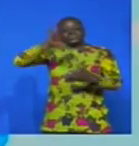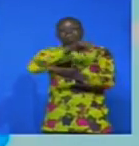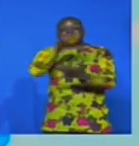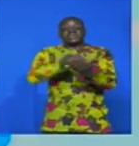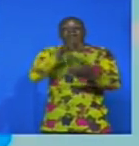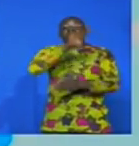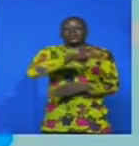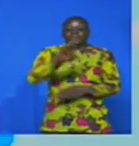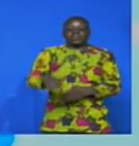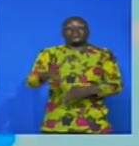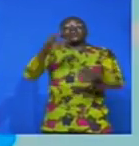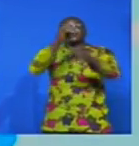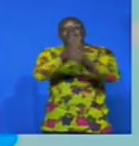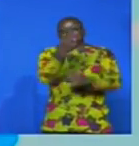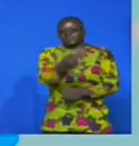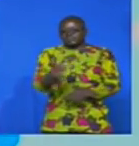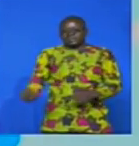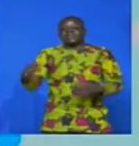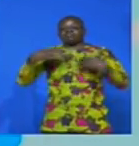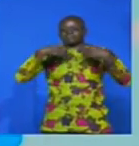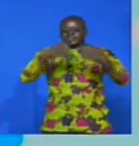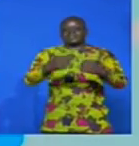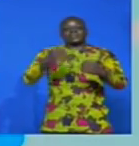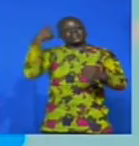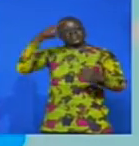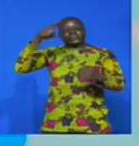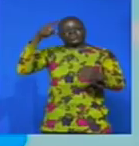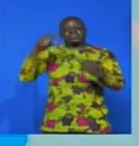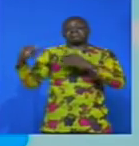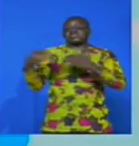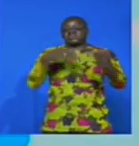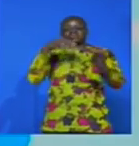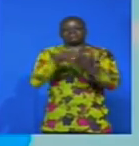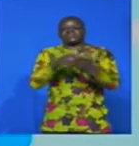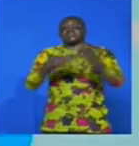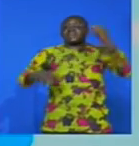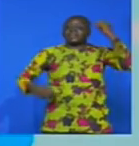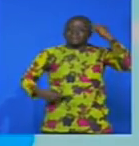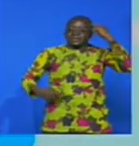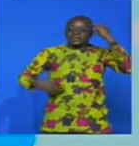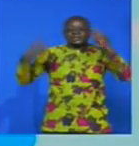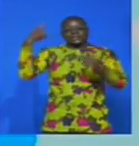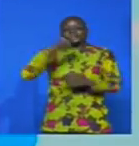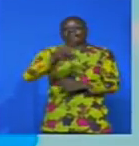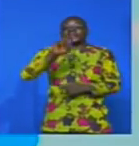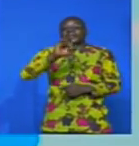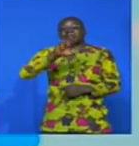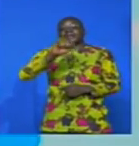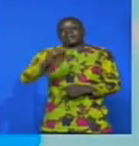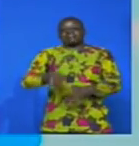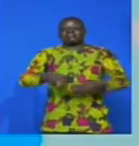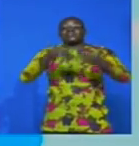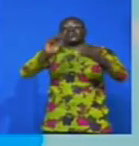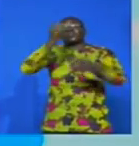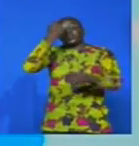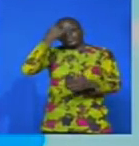a reçu des équipements sanitaires de pointe pour lutter contre les maladies hémorragiques virales. C'est un don du gouvernement allemand